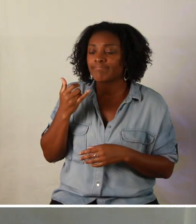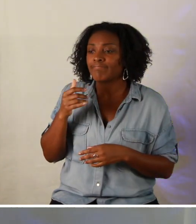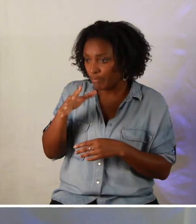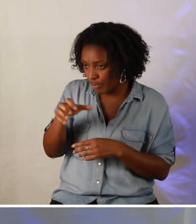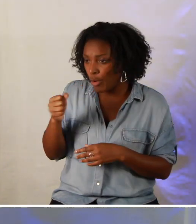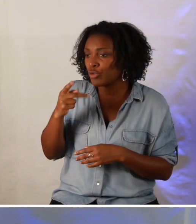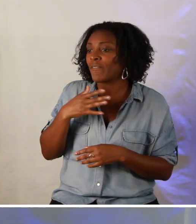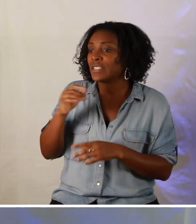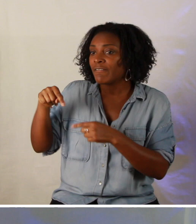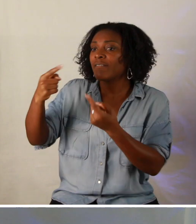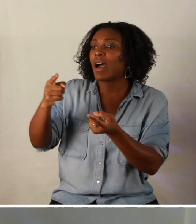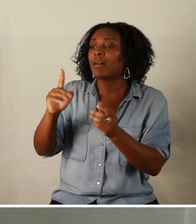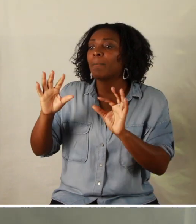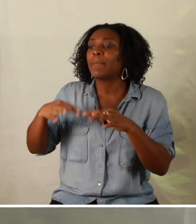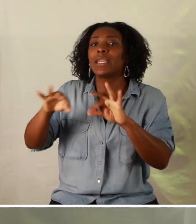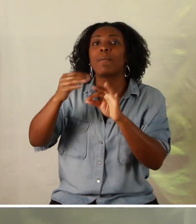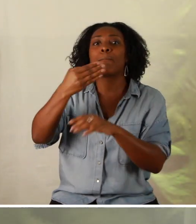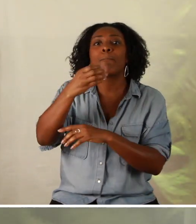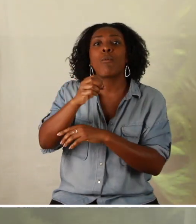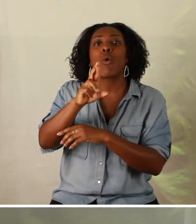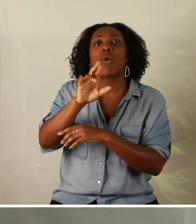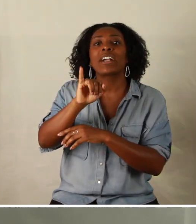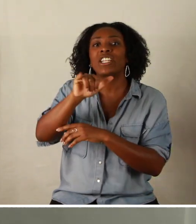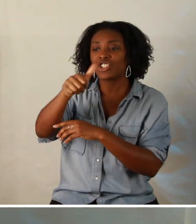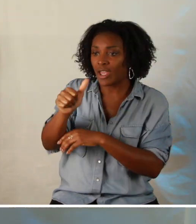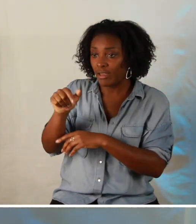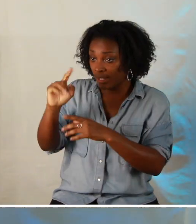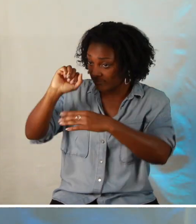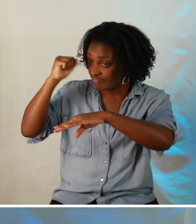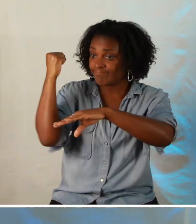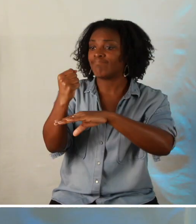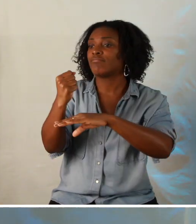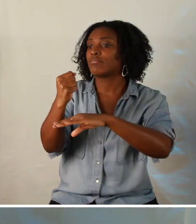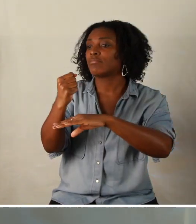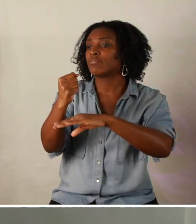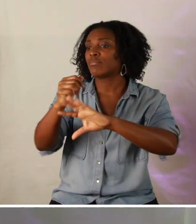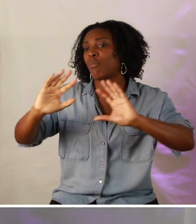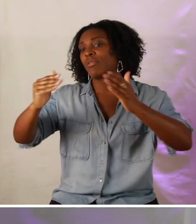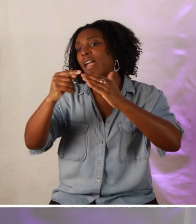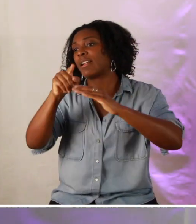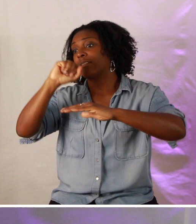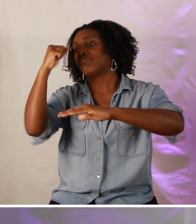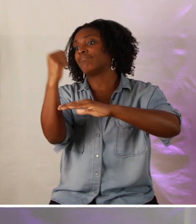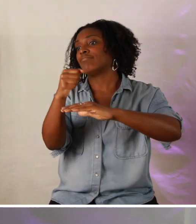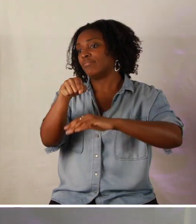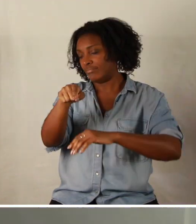Et va-t'en au pays de Morija, et là offre-le en holocauste sur l'une des montagnes que je te